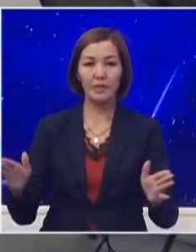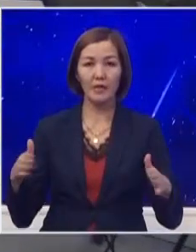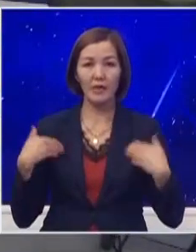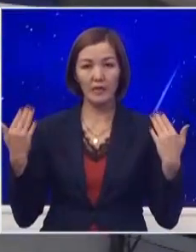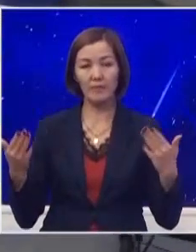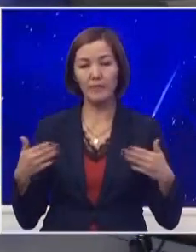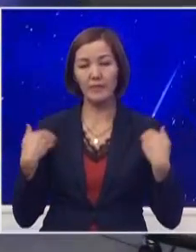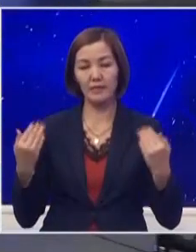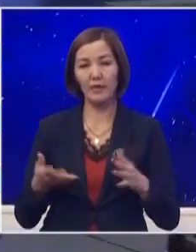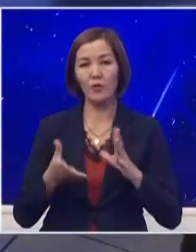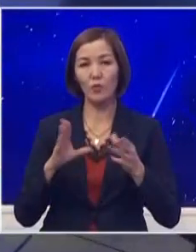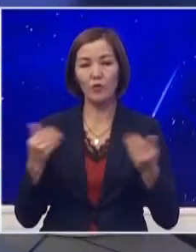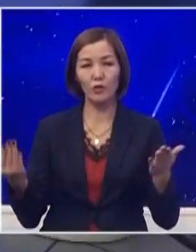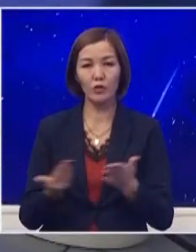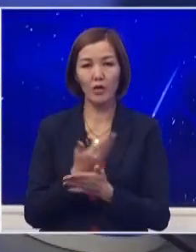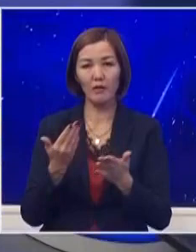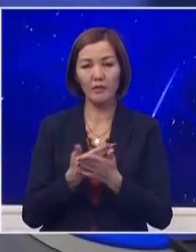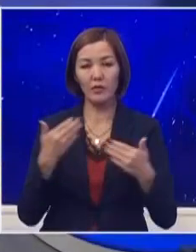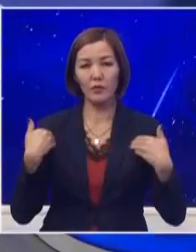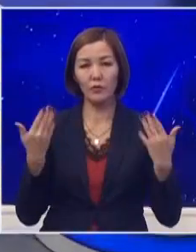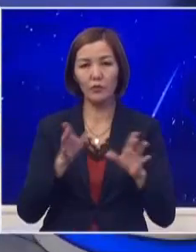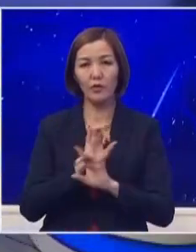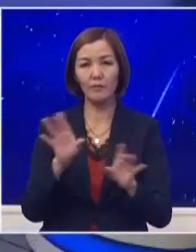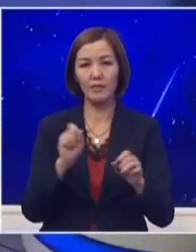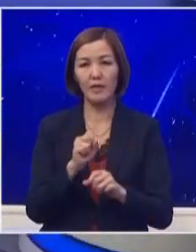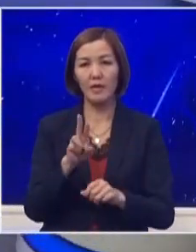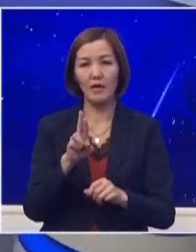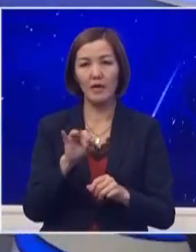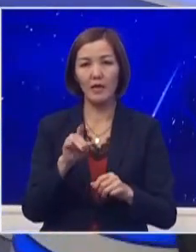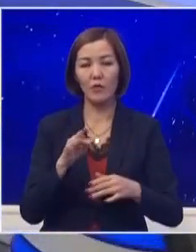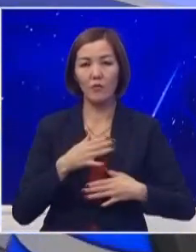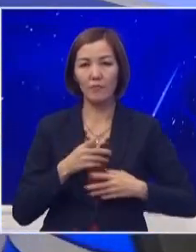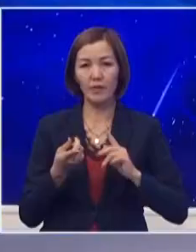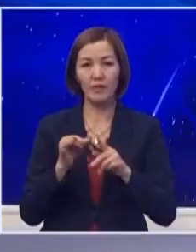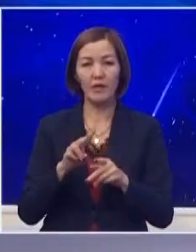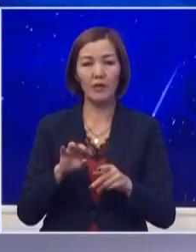Армысыздар, жетісу арнасында қорытынды жаңалықтар. Студияда Аялым Сансызбаева, Сурдодырмада Айгүл Жұмашқызы.